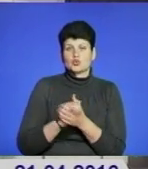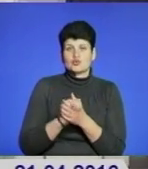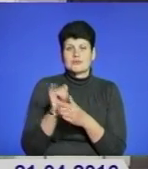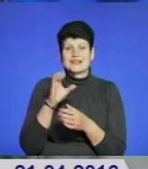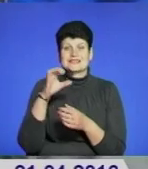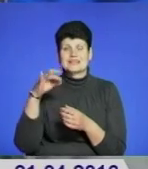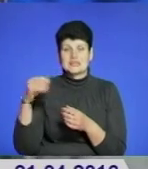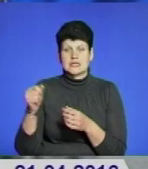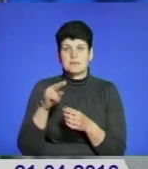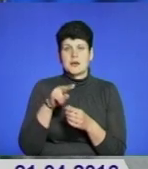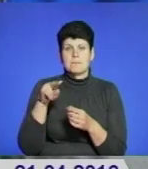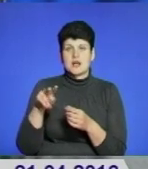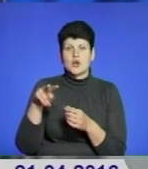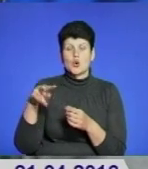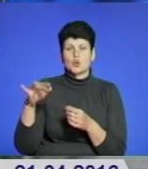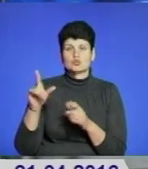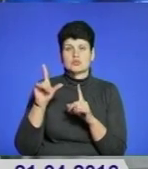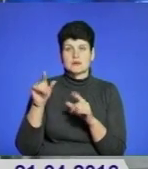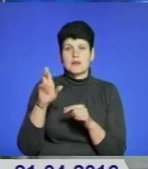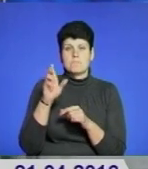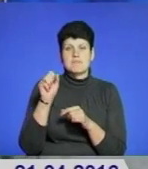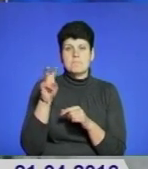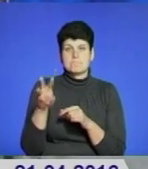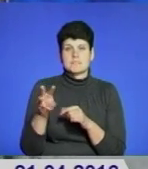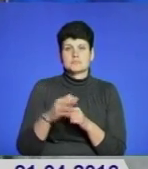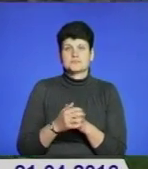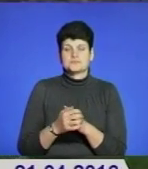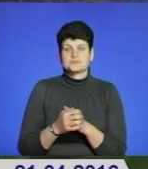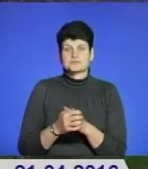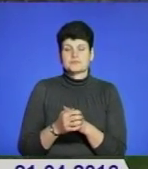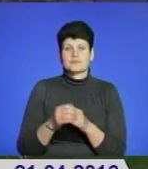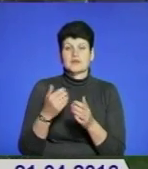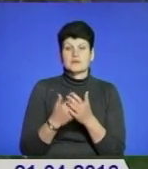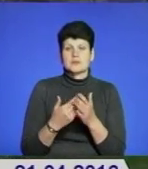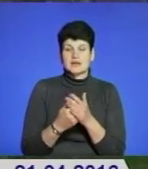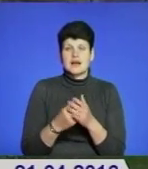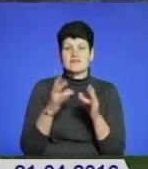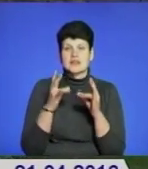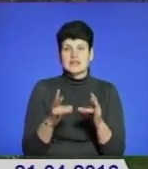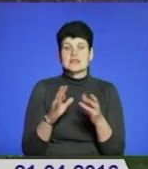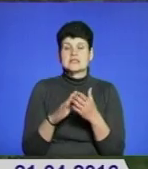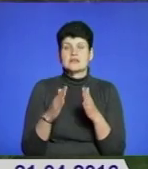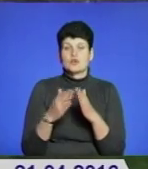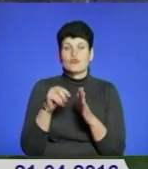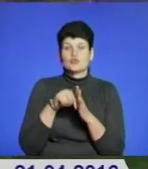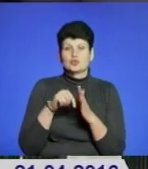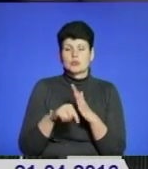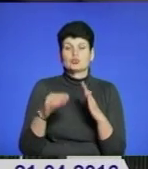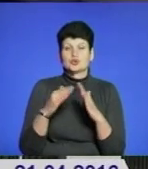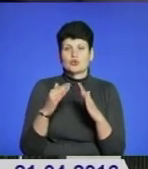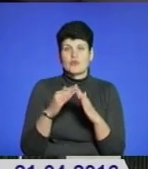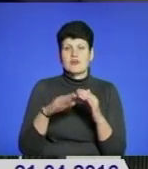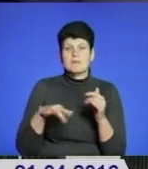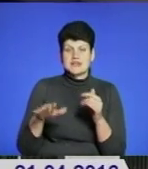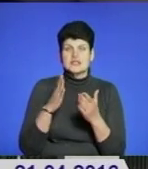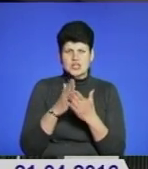«Люкс» виїжджатиме на виклики у мікрорайоні БАМу. До слова, аварійні ситуації на внутрібудинкових мережах виникають